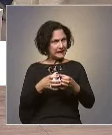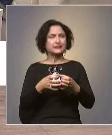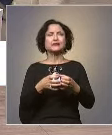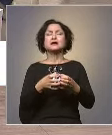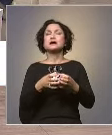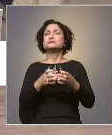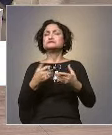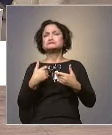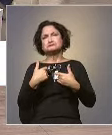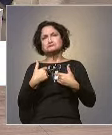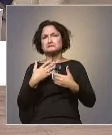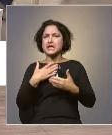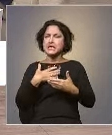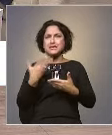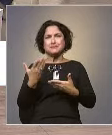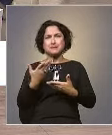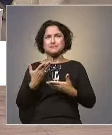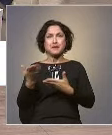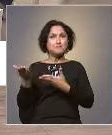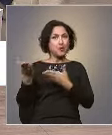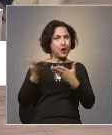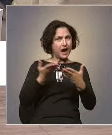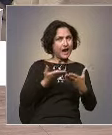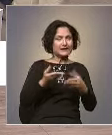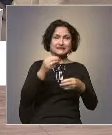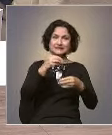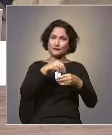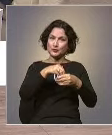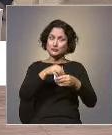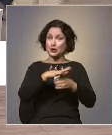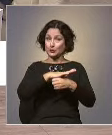имаме покана да се включим като основни